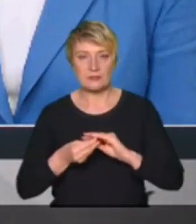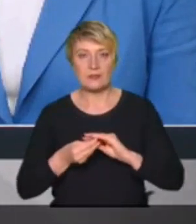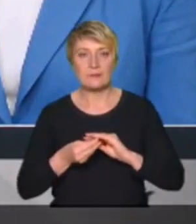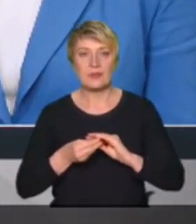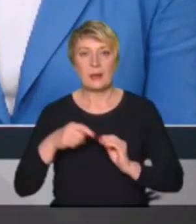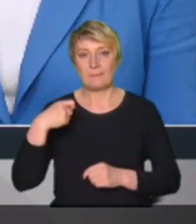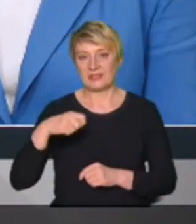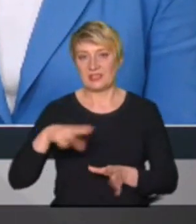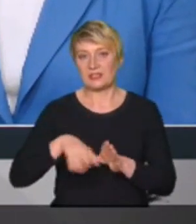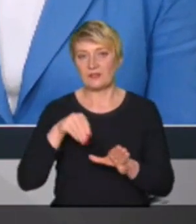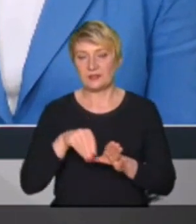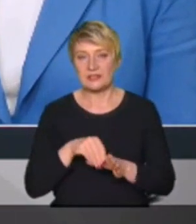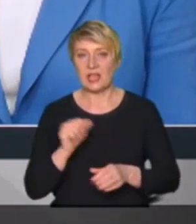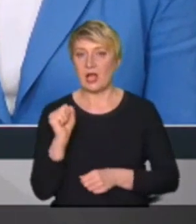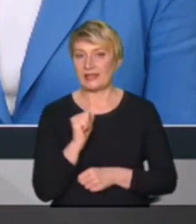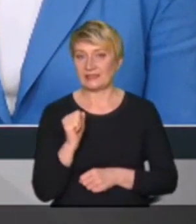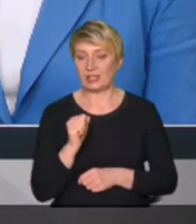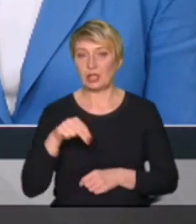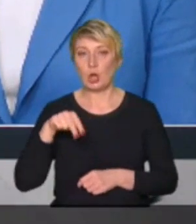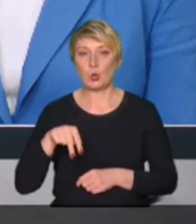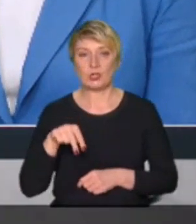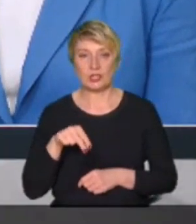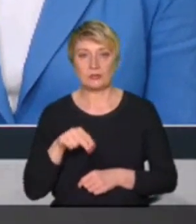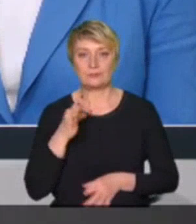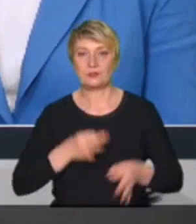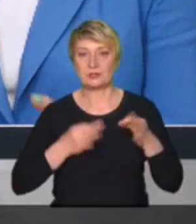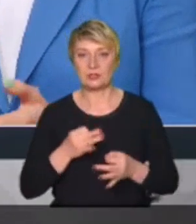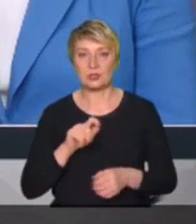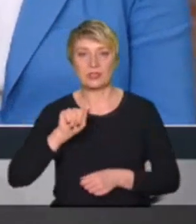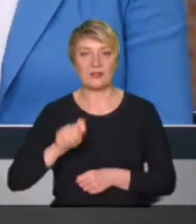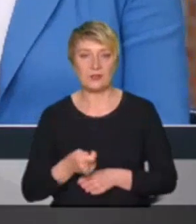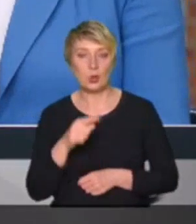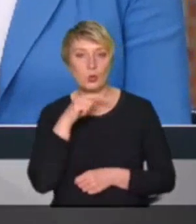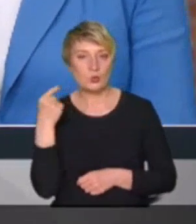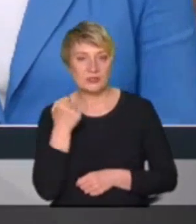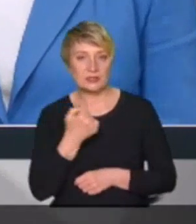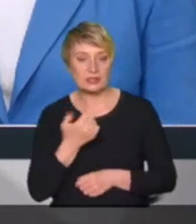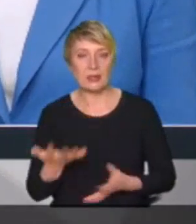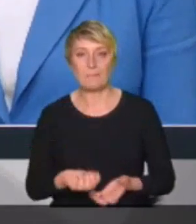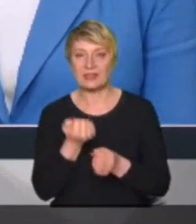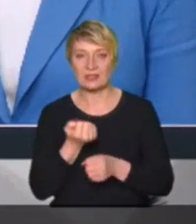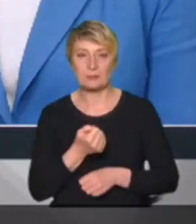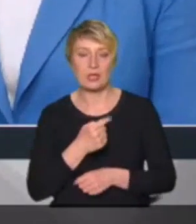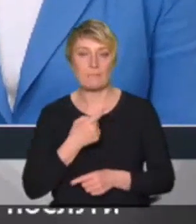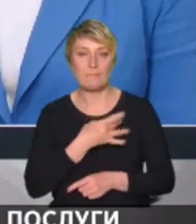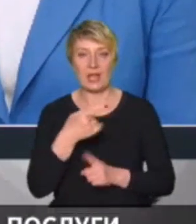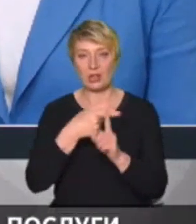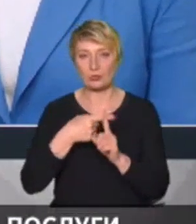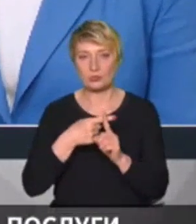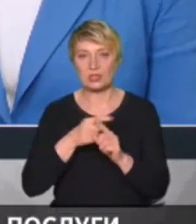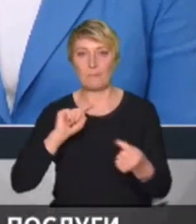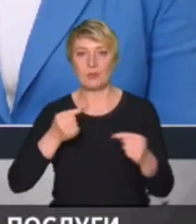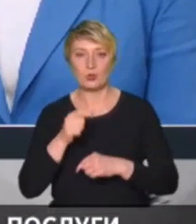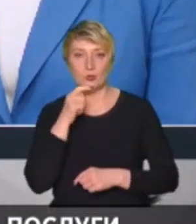Олександром Лукашенком. Ну а також засуджують зараз війну Російської Федерації, звісно, за підтримки Білорусі проти України. У квітні